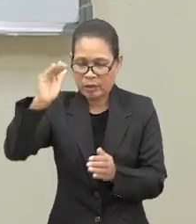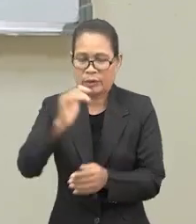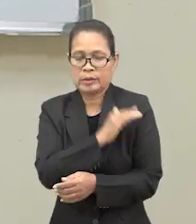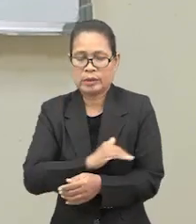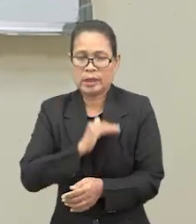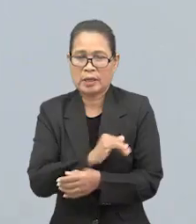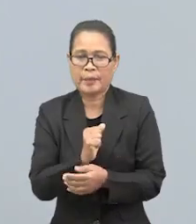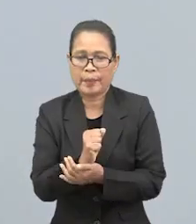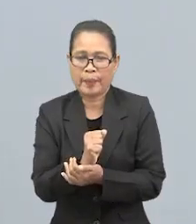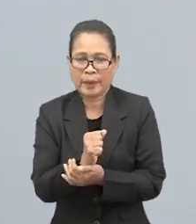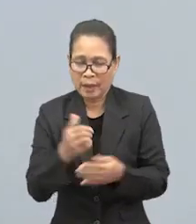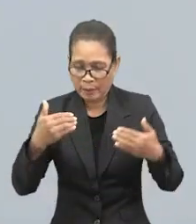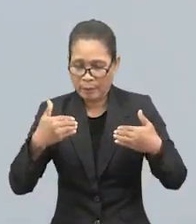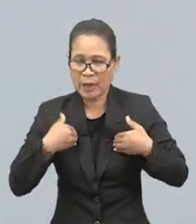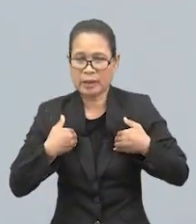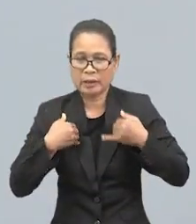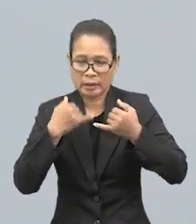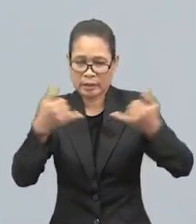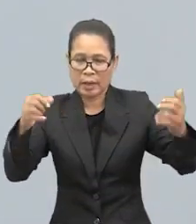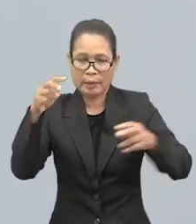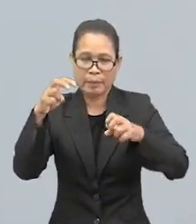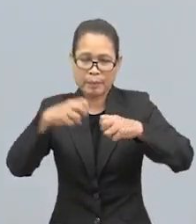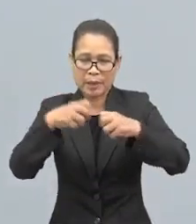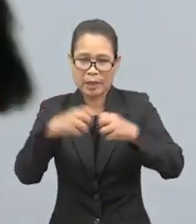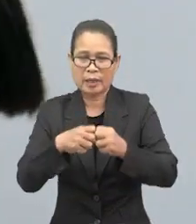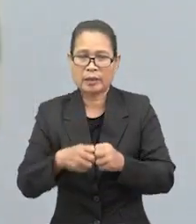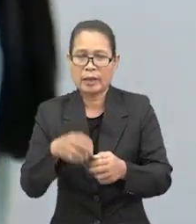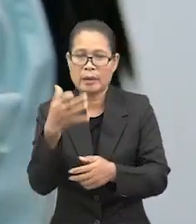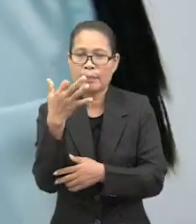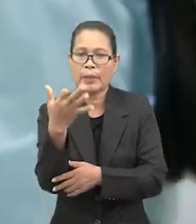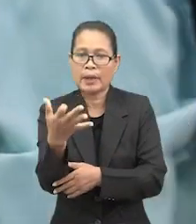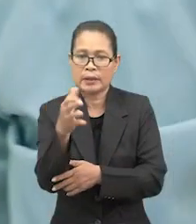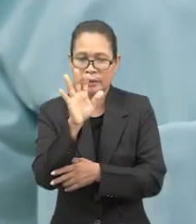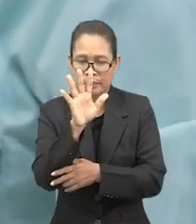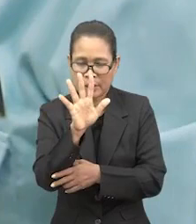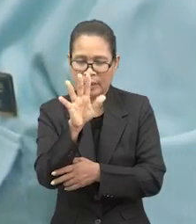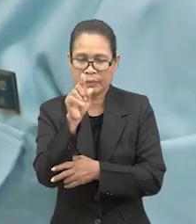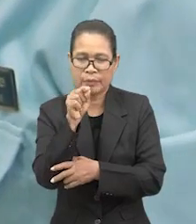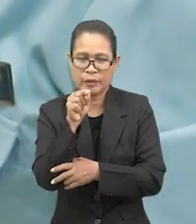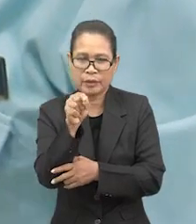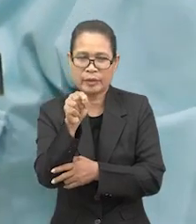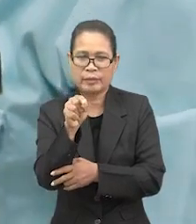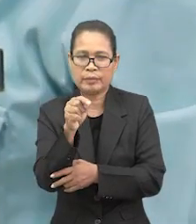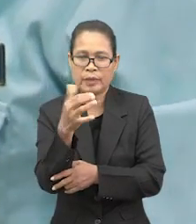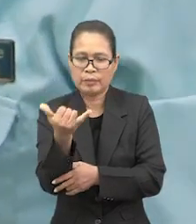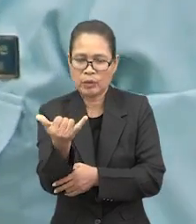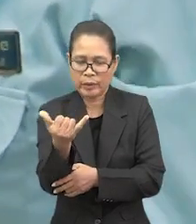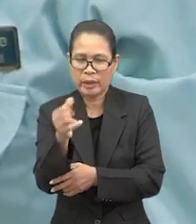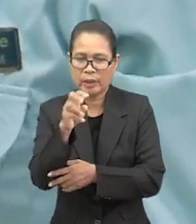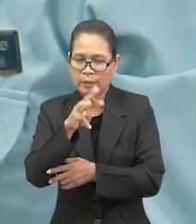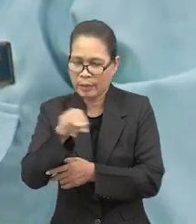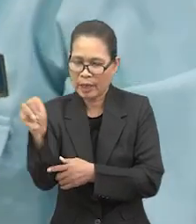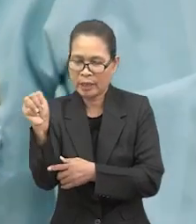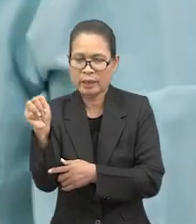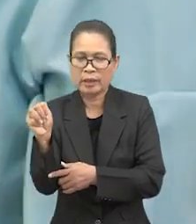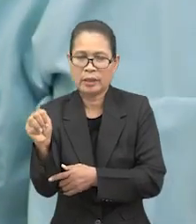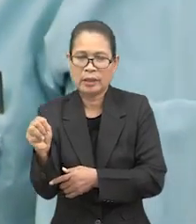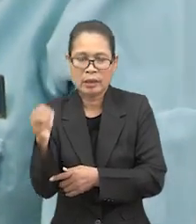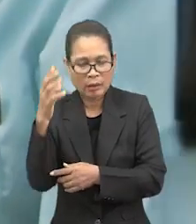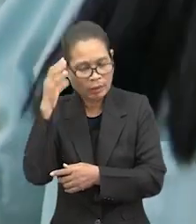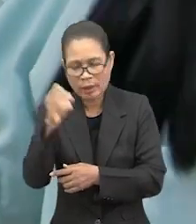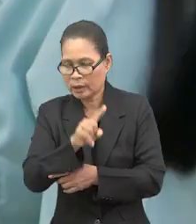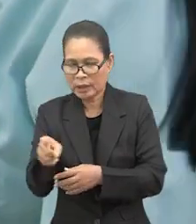Sổ khá, bong sổ khá, miên xài phương, bài sập prám, chọc bà muối,